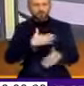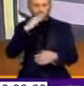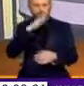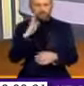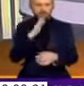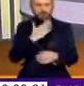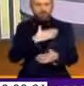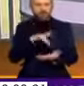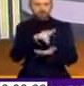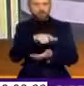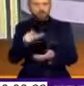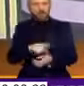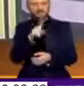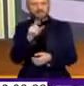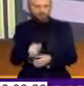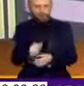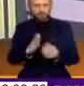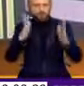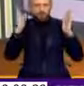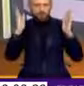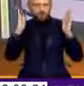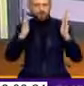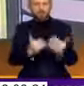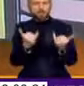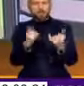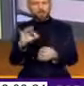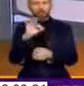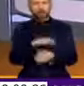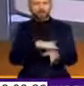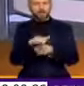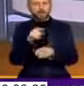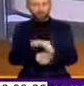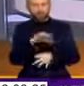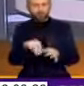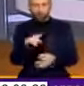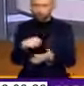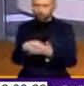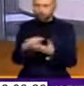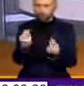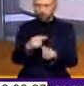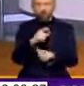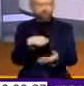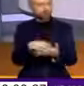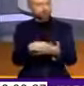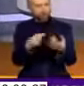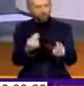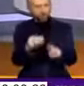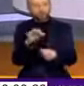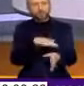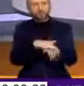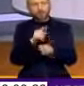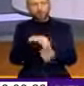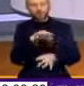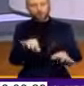батьків, наших містян, за 2 руками. Тепер щодо реалізації цього проєкту. За бюджетний кошт. Щодо реалізації